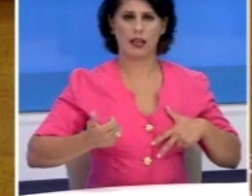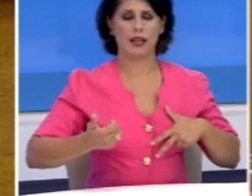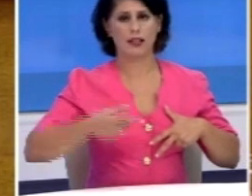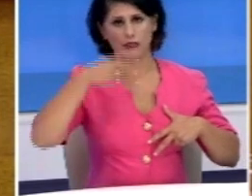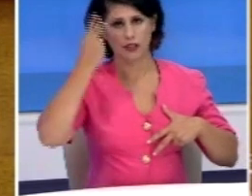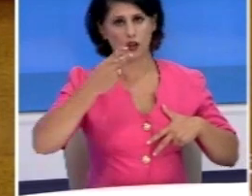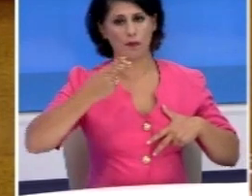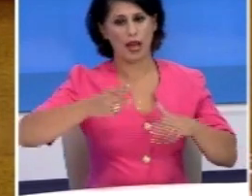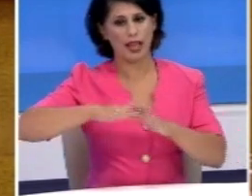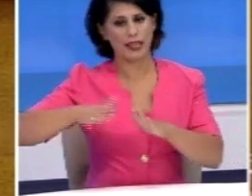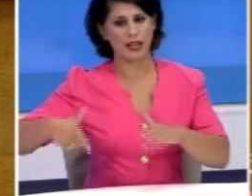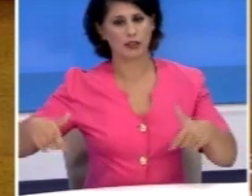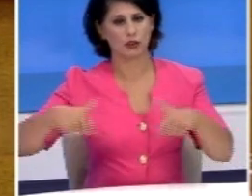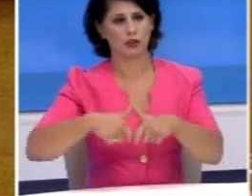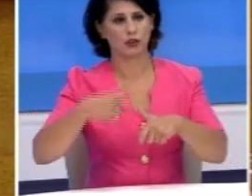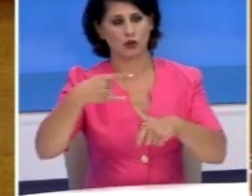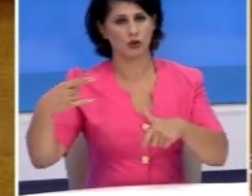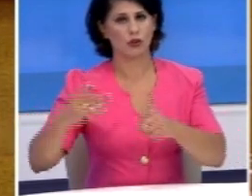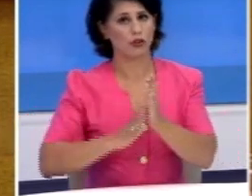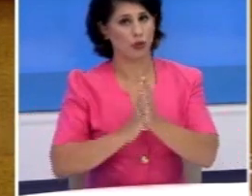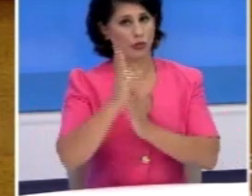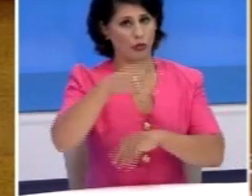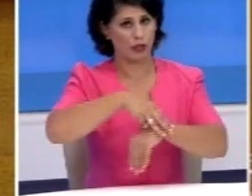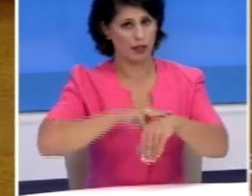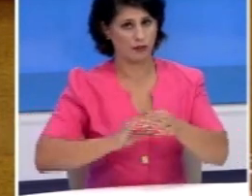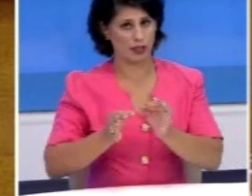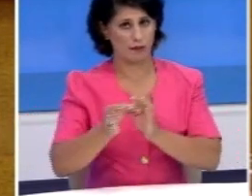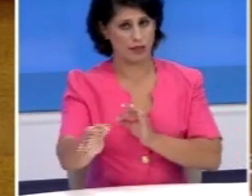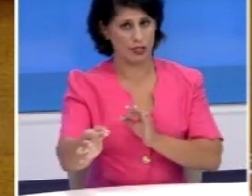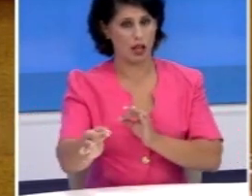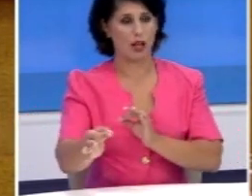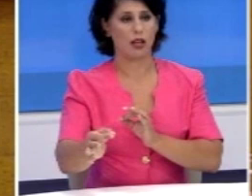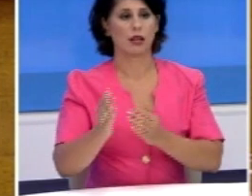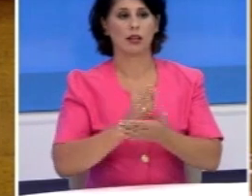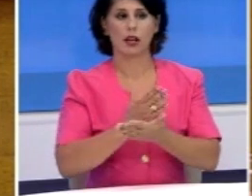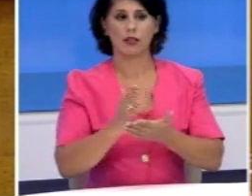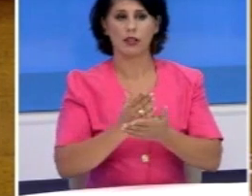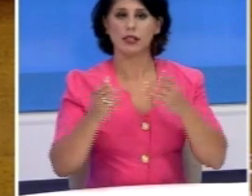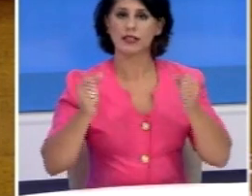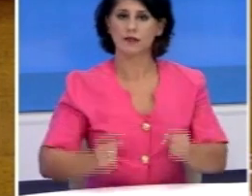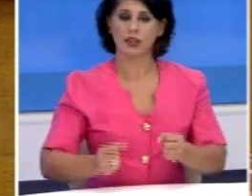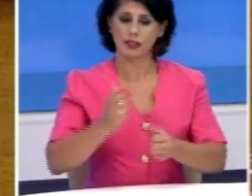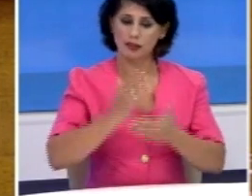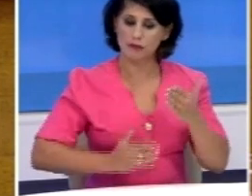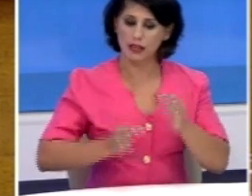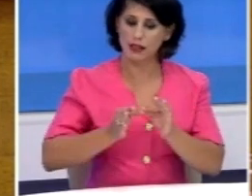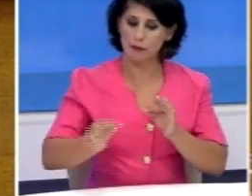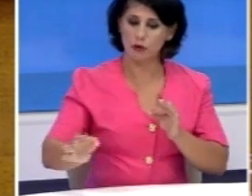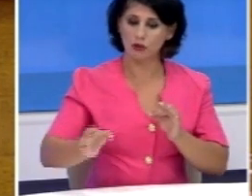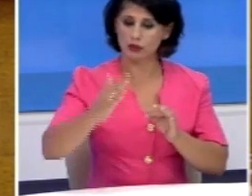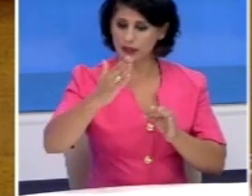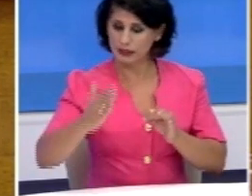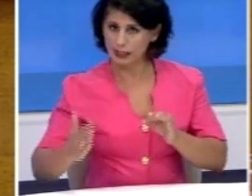αιγυαλίτιδα ζώνη έως τα 12 ναυτικά μίλια και στον καθορισμό της στη βάση της μέσης απόστασης, της μέσης